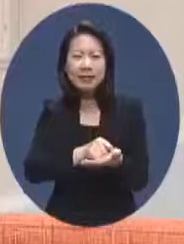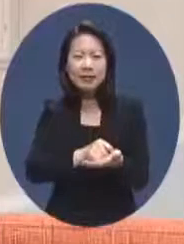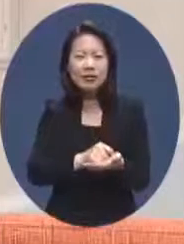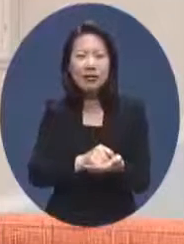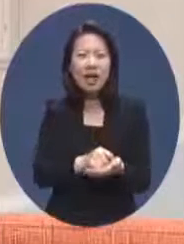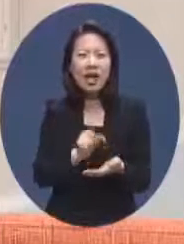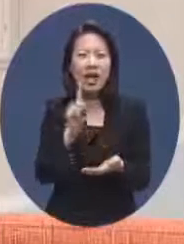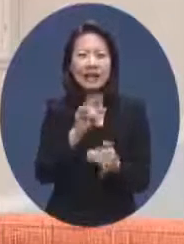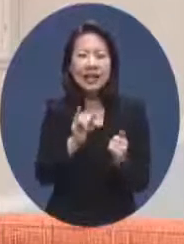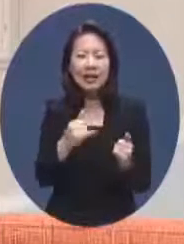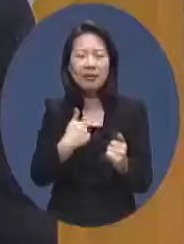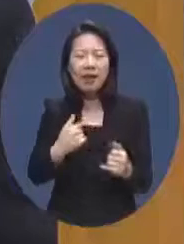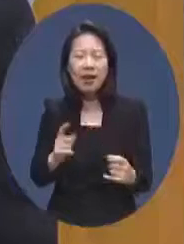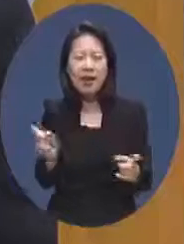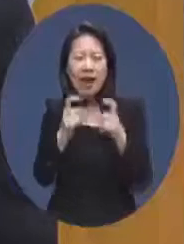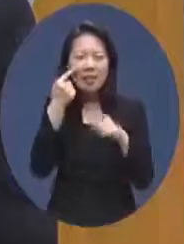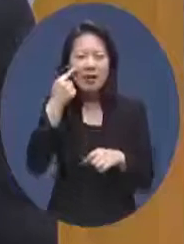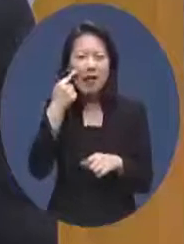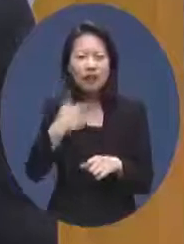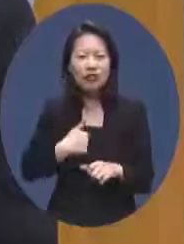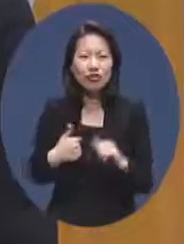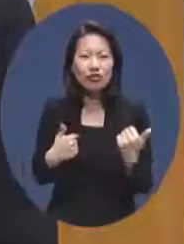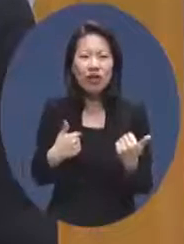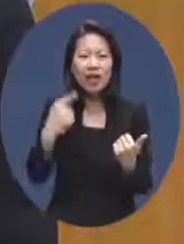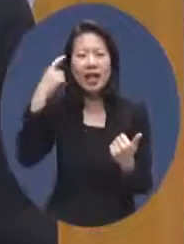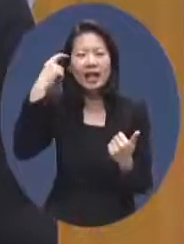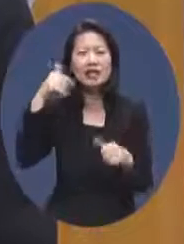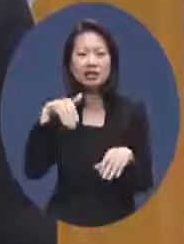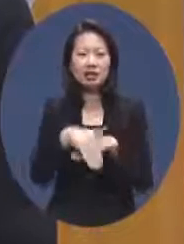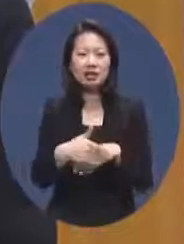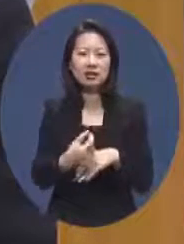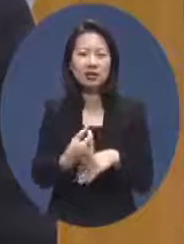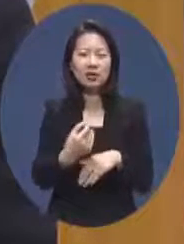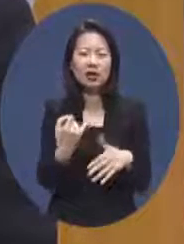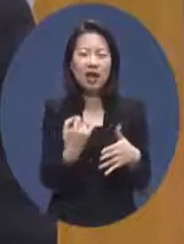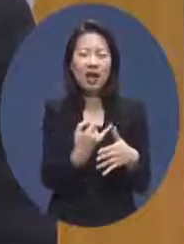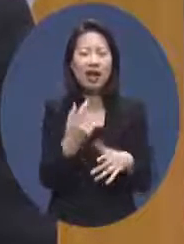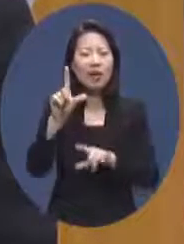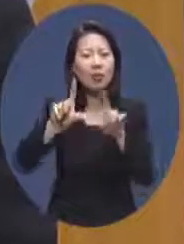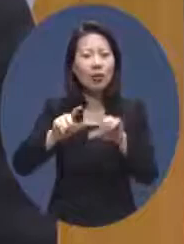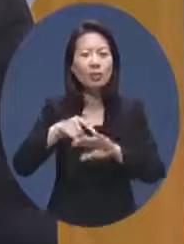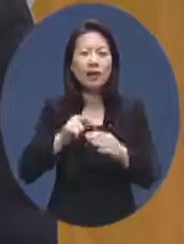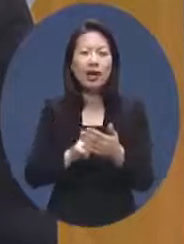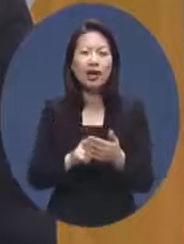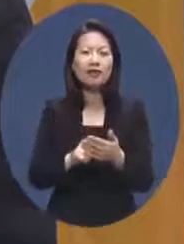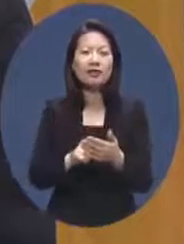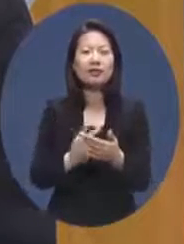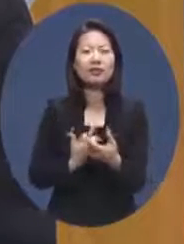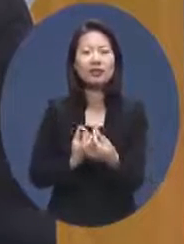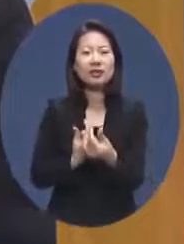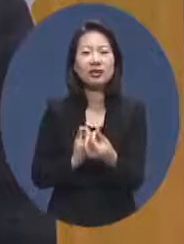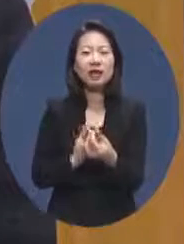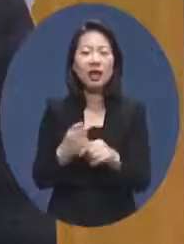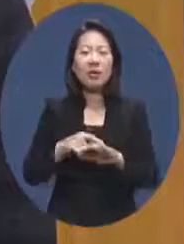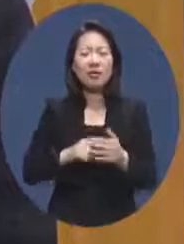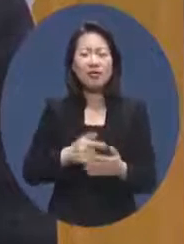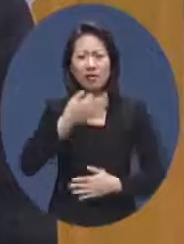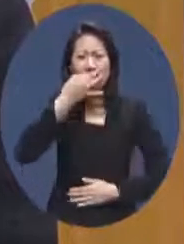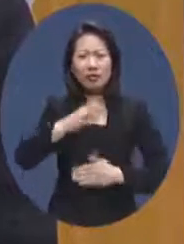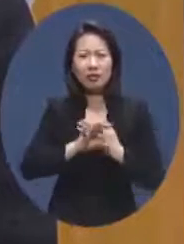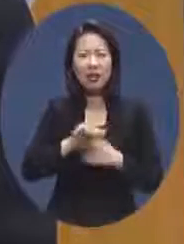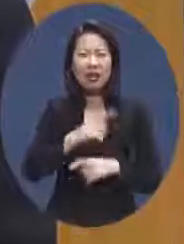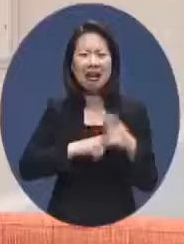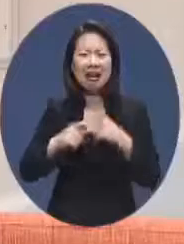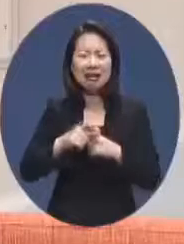바로 죽었다 막 이런 그렇죠. 마음 생기듯이 아이들도 그런 거예요. 아이들도 약간 형태는 다르지만 마음이 힘들고 그러면 괜히 더